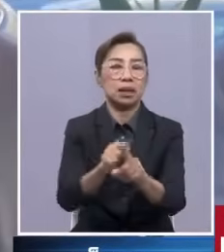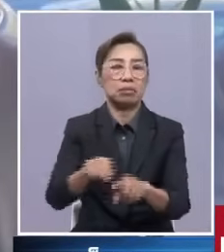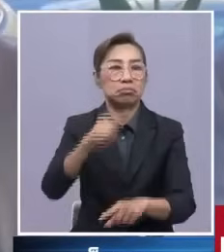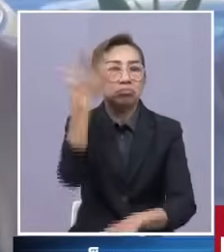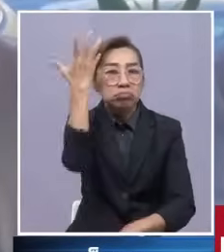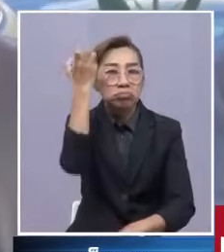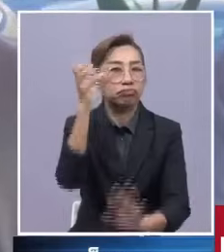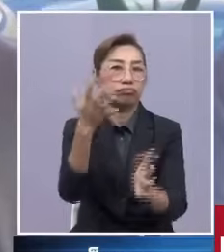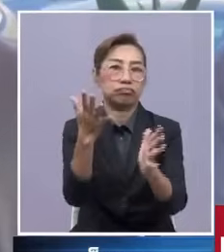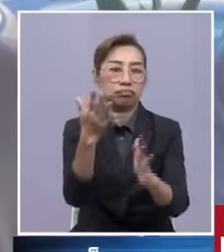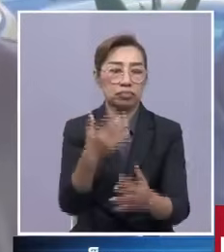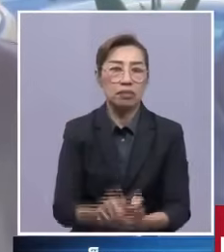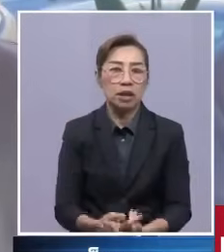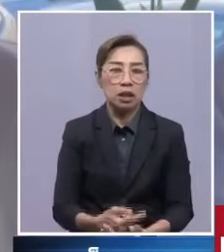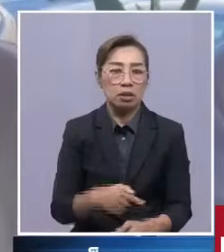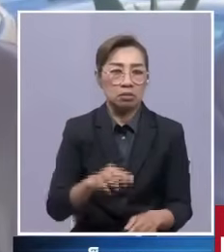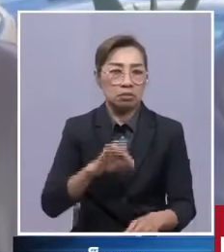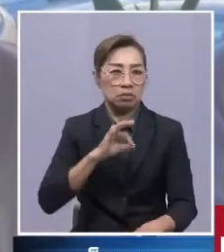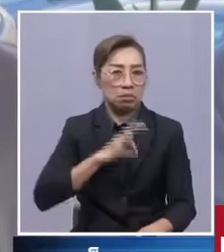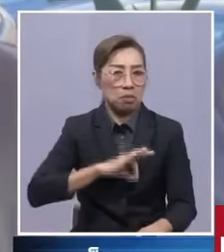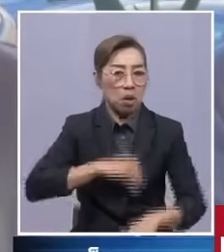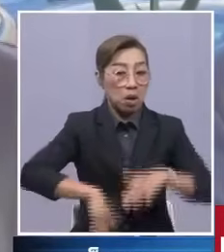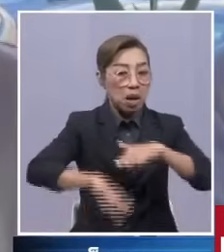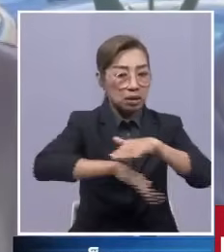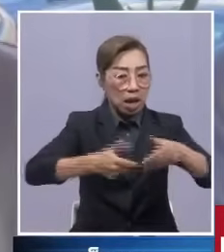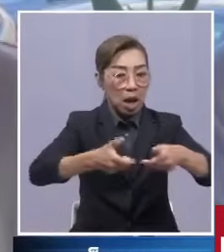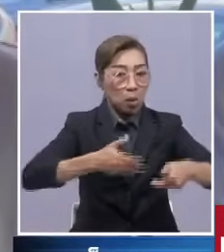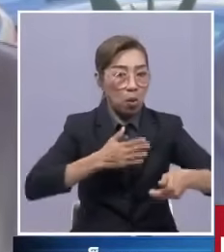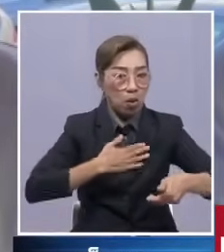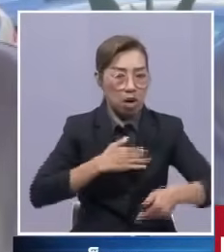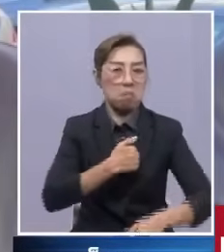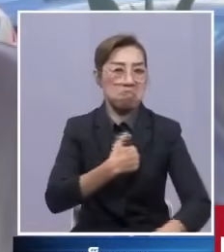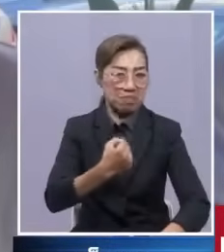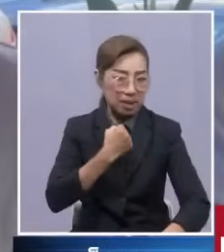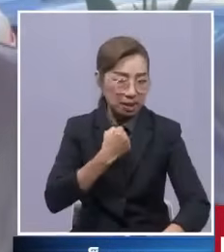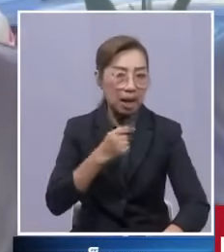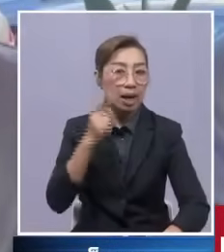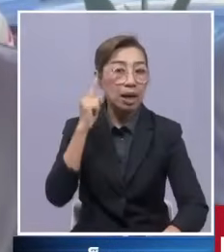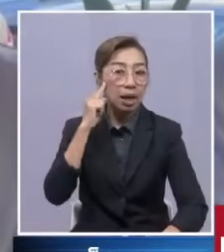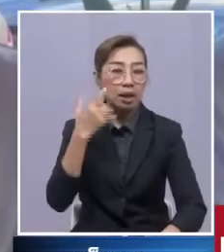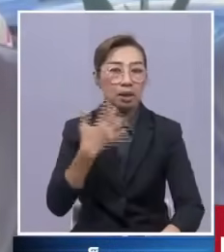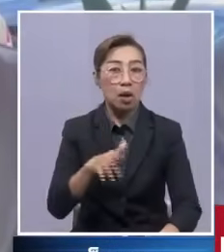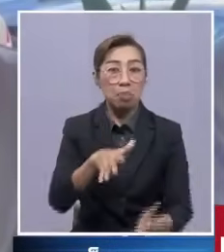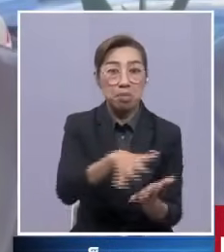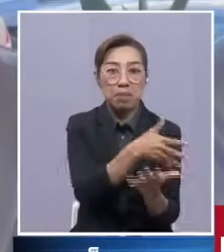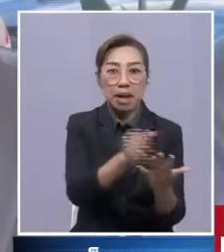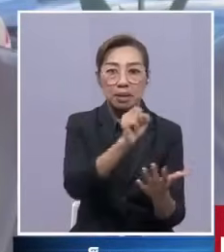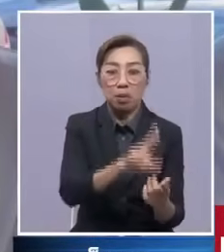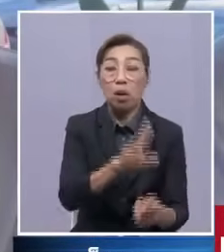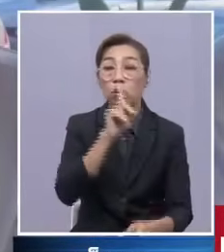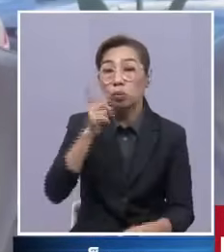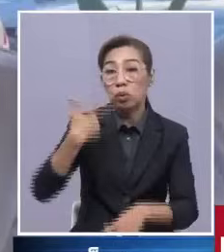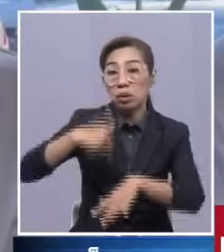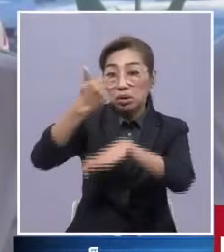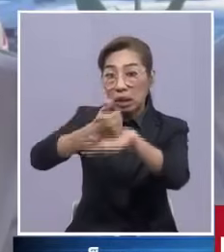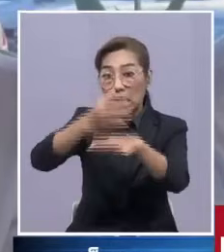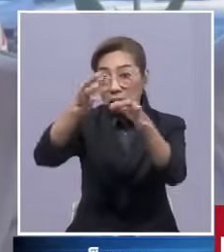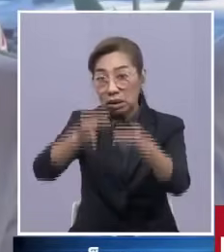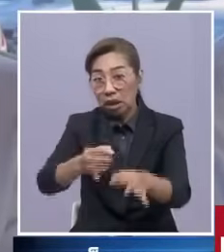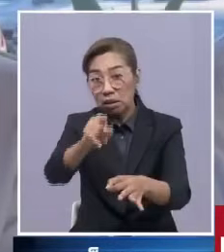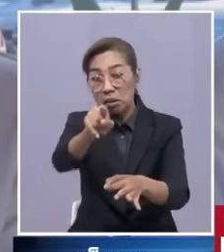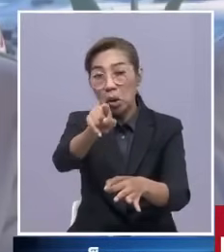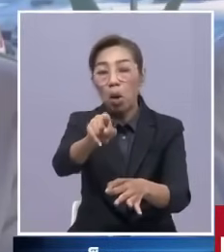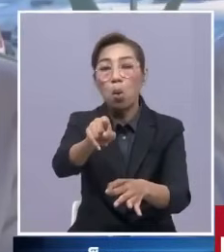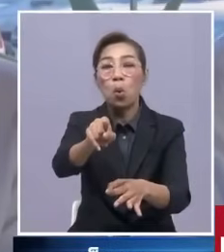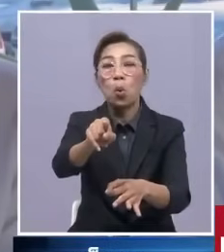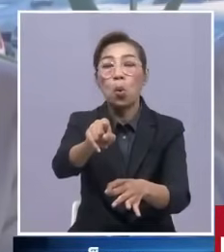ได้กังวลใจอะไรและก็มั่นใจในพยานหลักฐานเตรียมแผนรับมือไว้นะครับหากคำพิพากษาออกมาไ